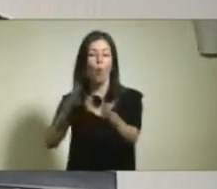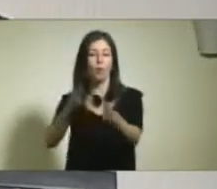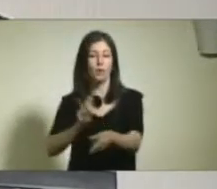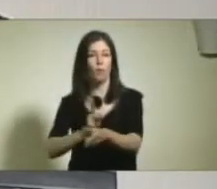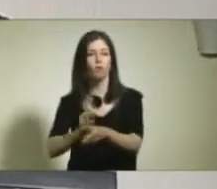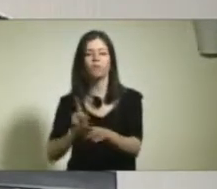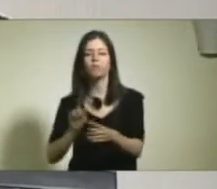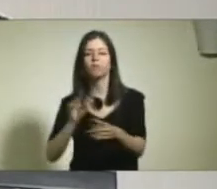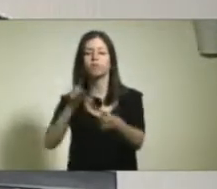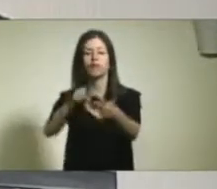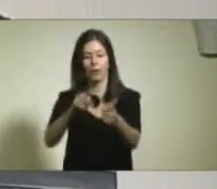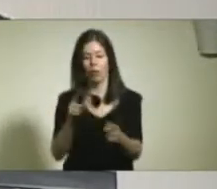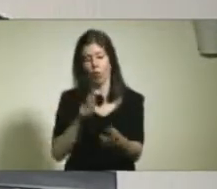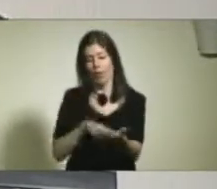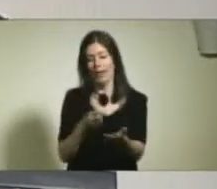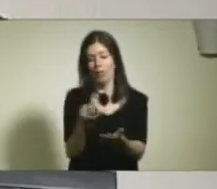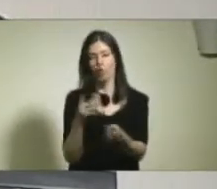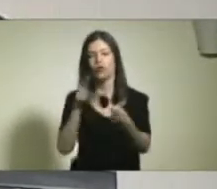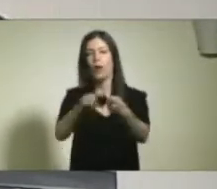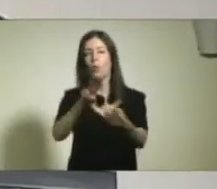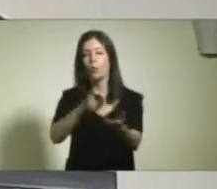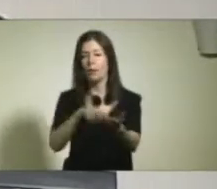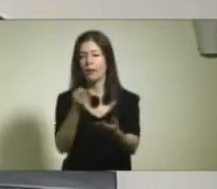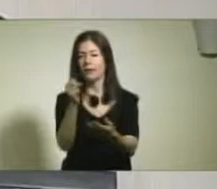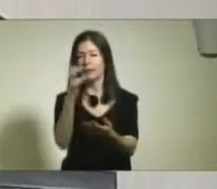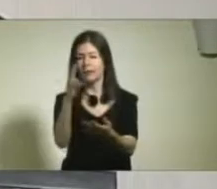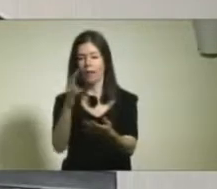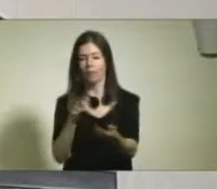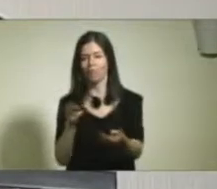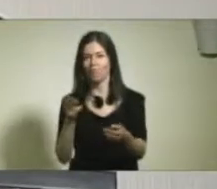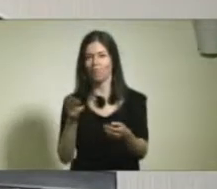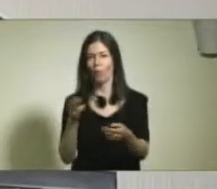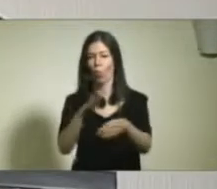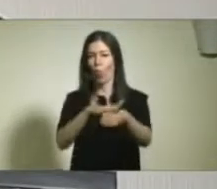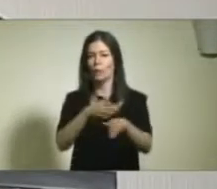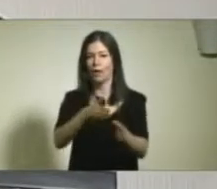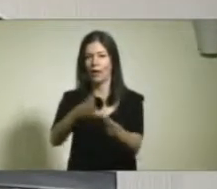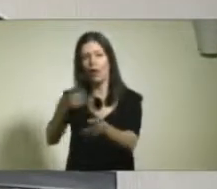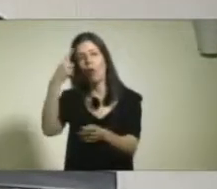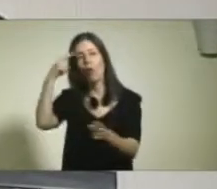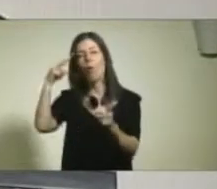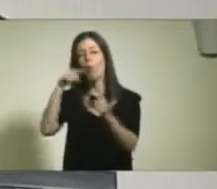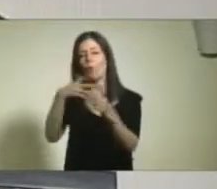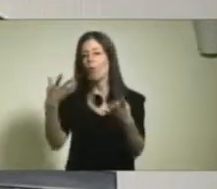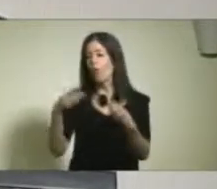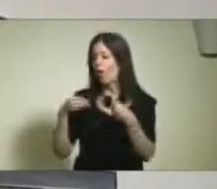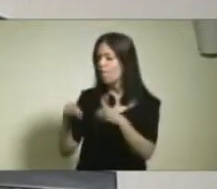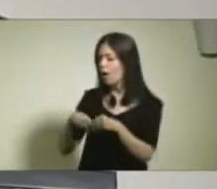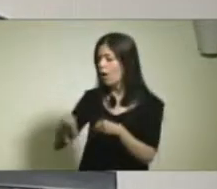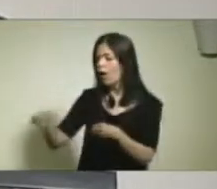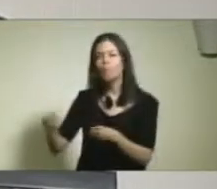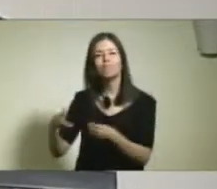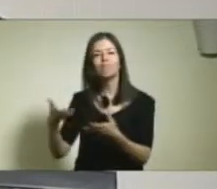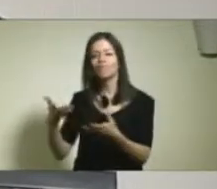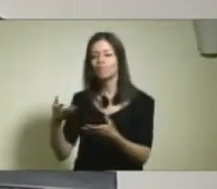va commencer là en 2014 pour pouvoir augmenter le PNB, leur vendre des produits financiers et également leur faire des